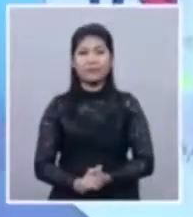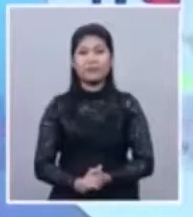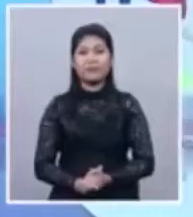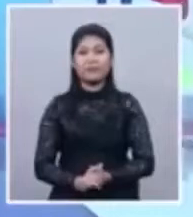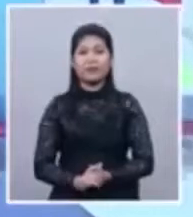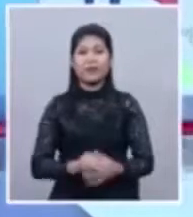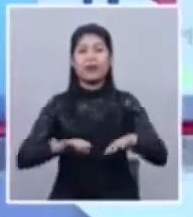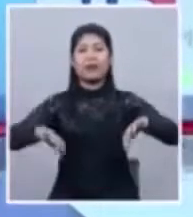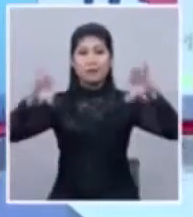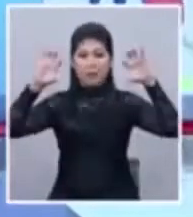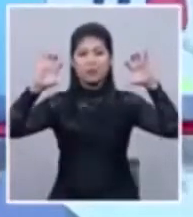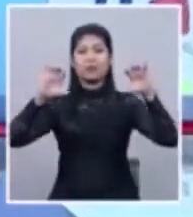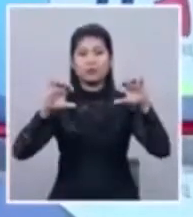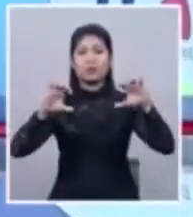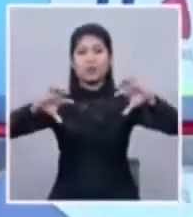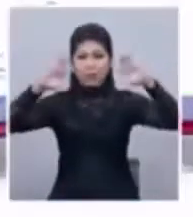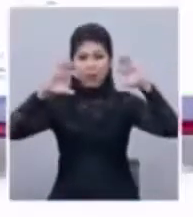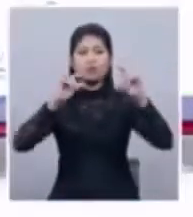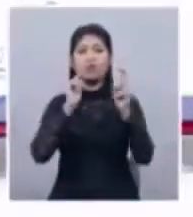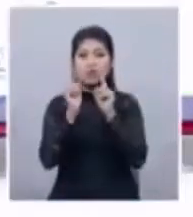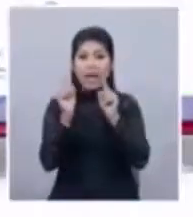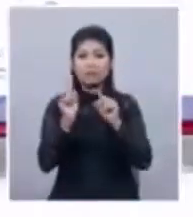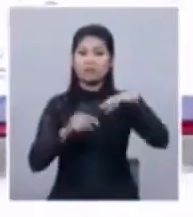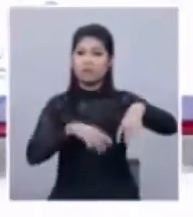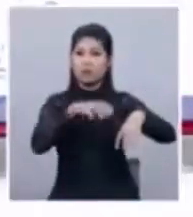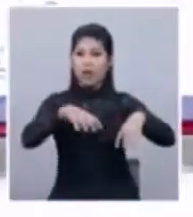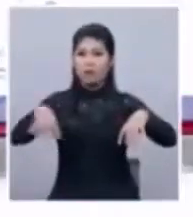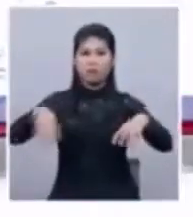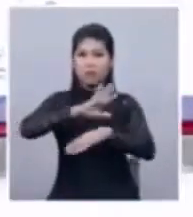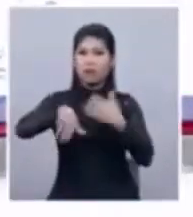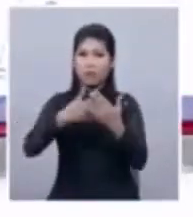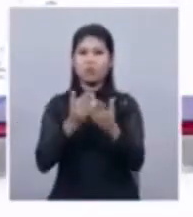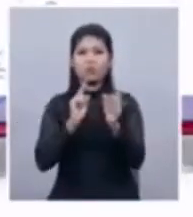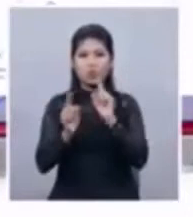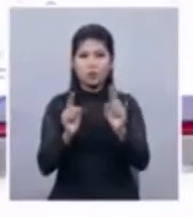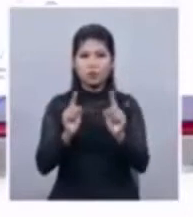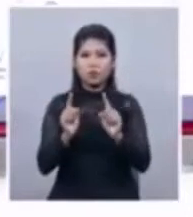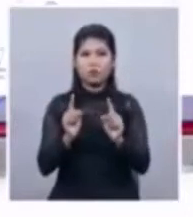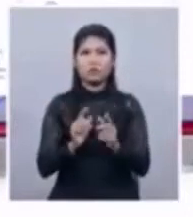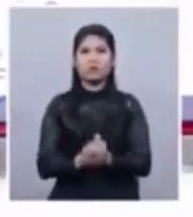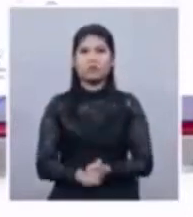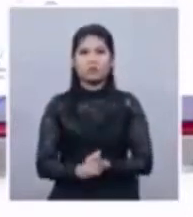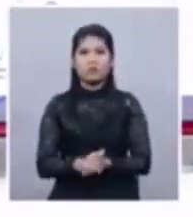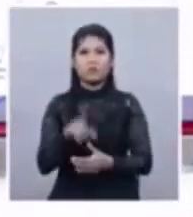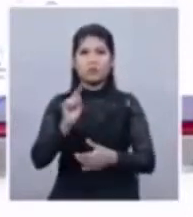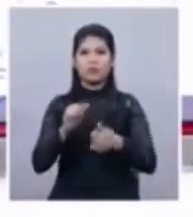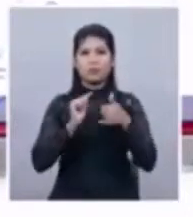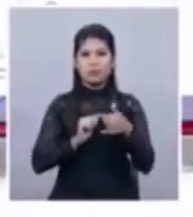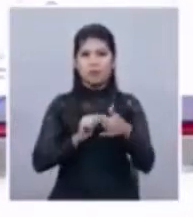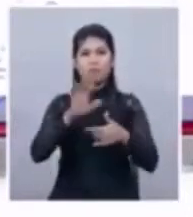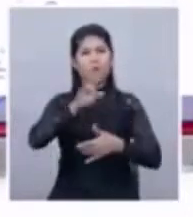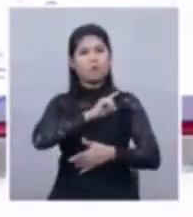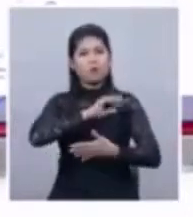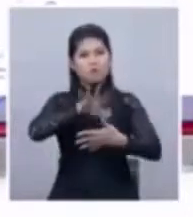ราได้มีการพูดคุยกันทุกหน่วยงานซึ่งจะเห็นว่าสทช.เองนะครับจะทำหน้าที่ในการวางแผนกำกับดูแลติดตาม